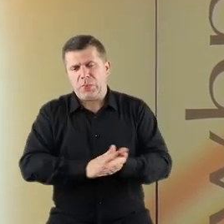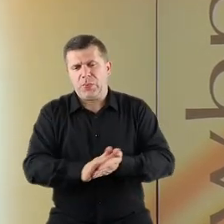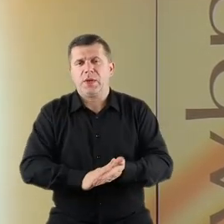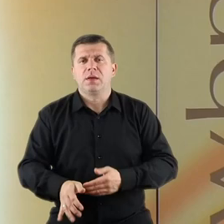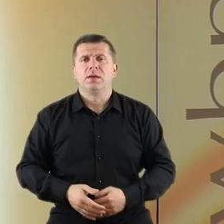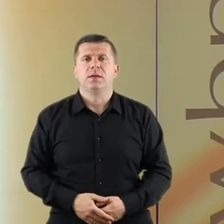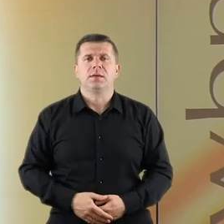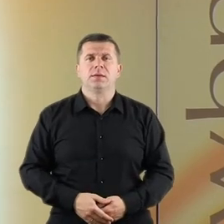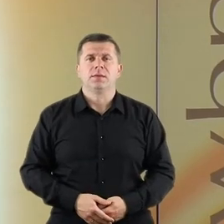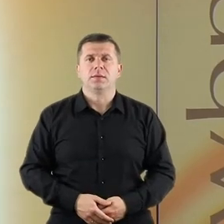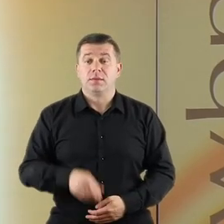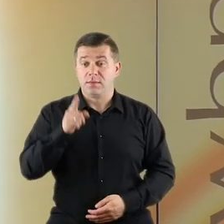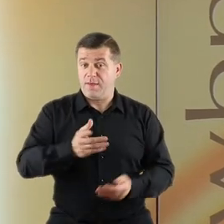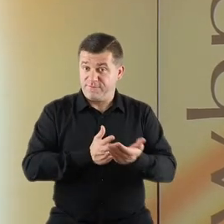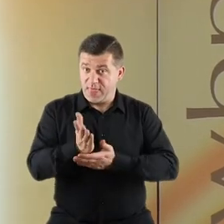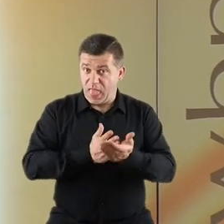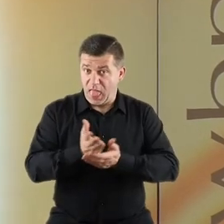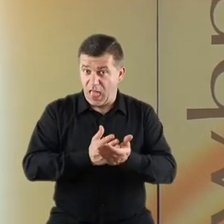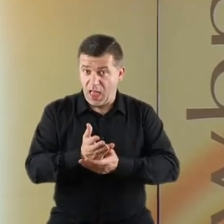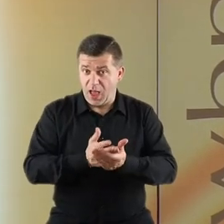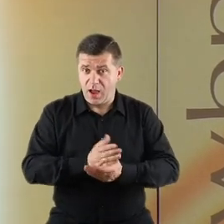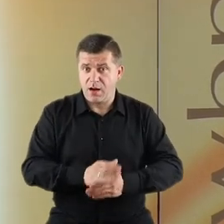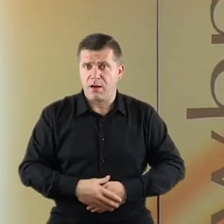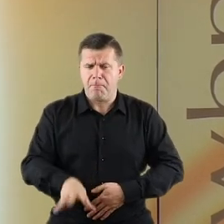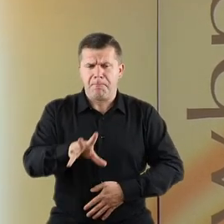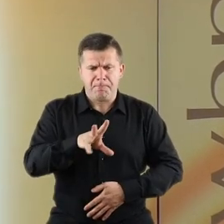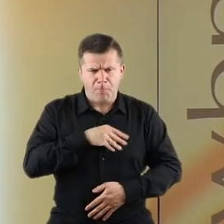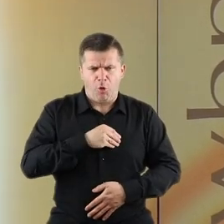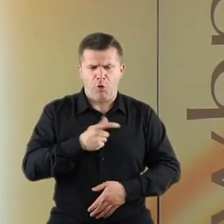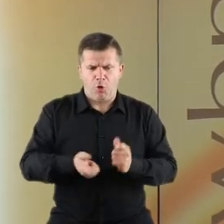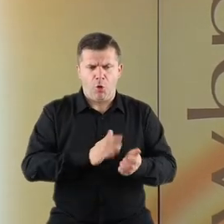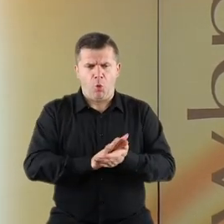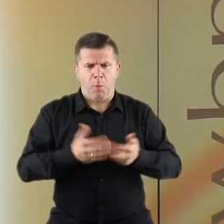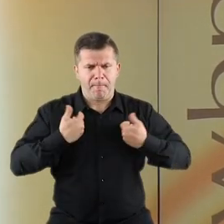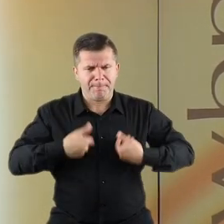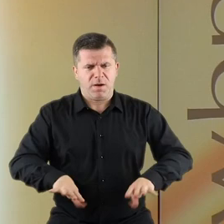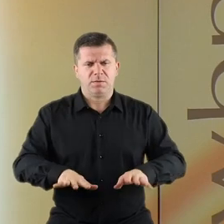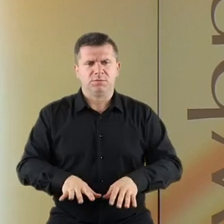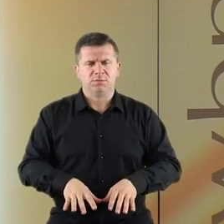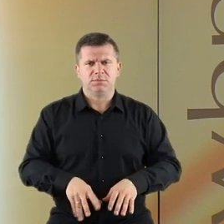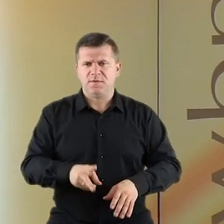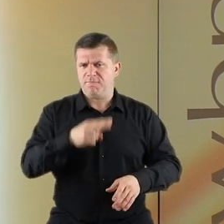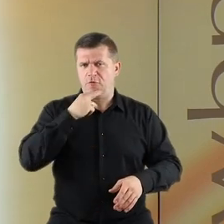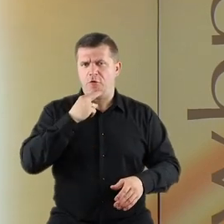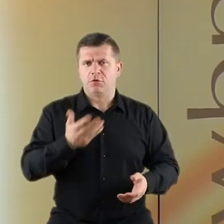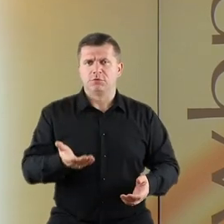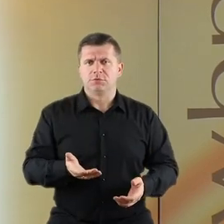ale ta wiara że mogę 100 siebie zmyć ja to widzę w wodzie